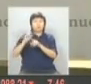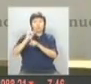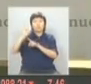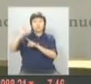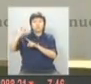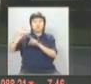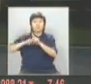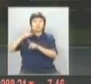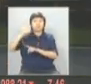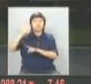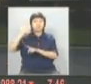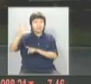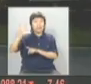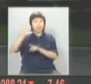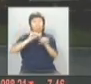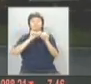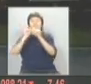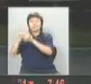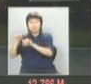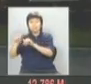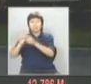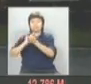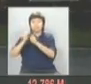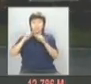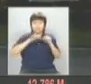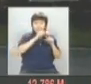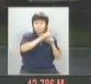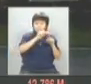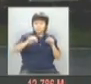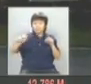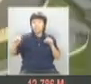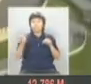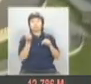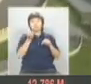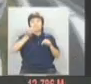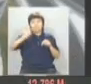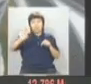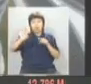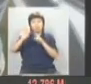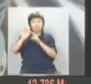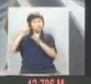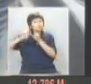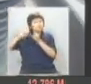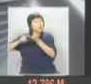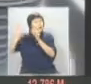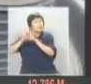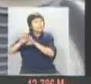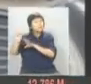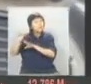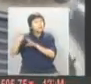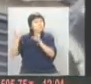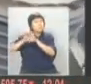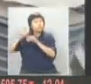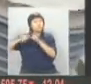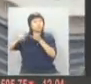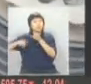ทำให้การแขงคนปีนี้ก็จะลดลงเหลือเพีงแ่ 19 สนามค่ะโดยสนสุท้ายก็จะปลายปดชาหกกันในโรการบาซิเลีนกลาง